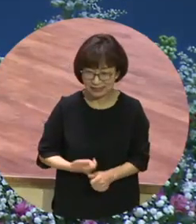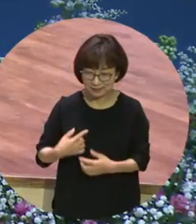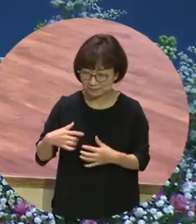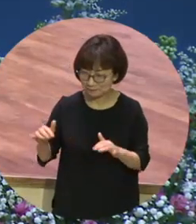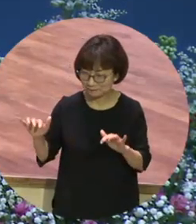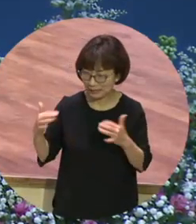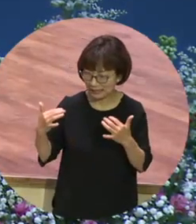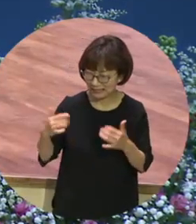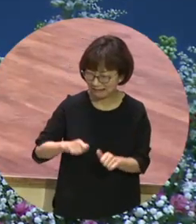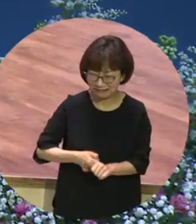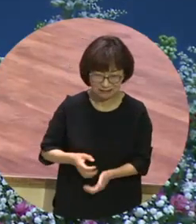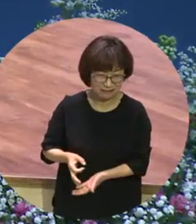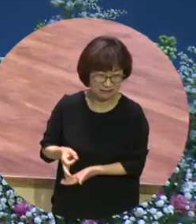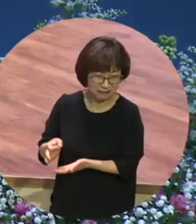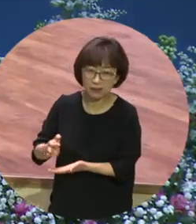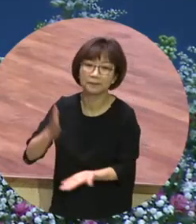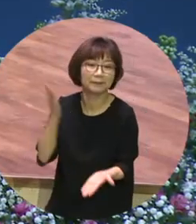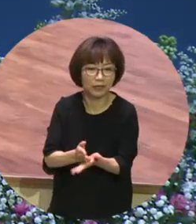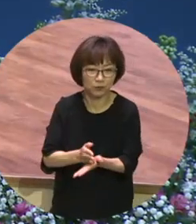그것 말고